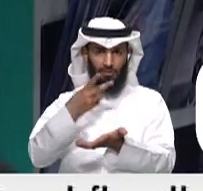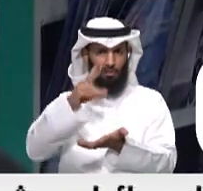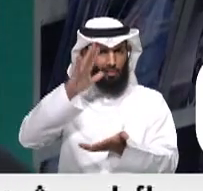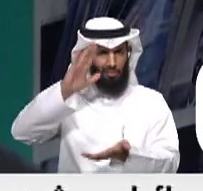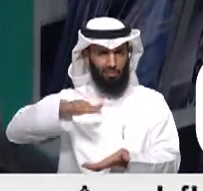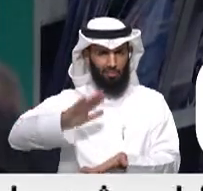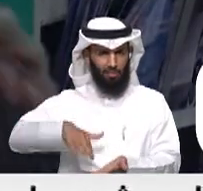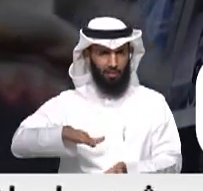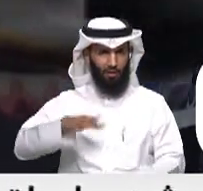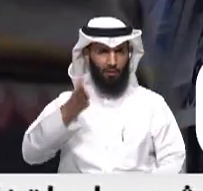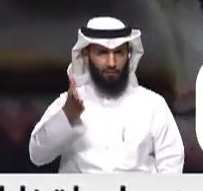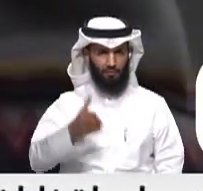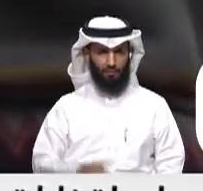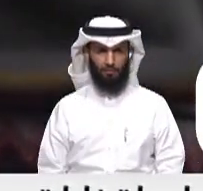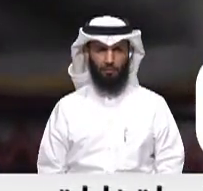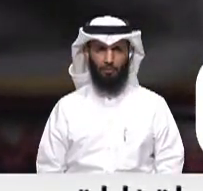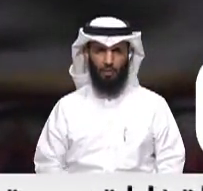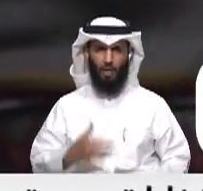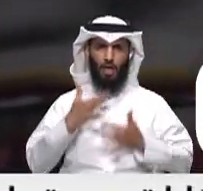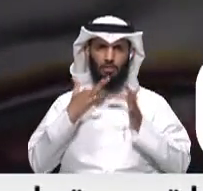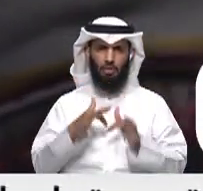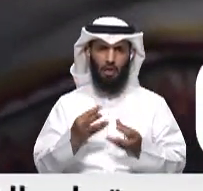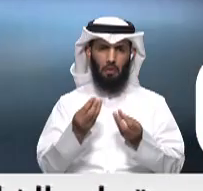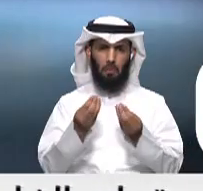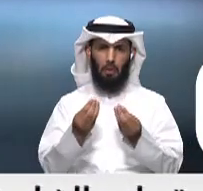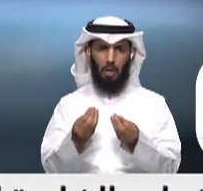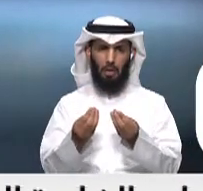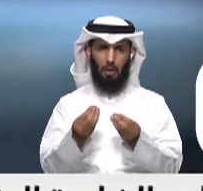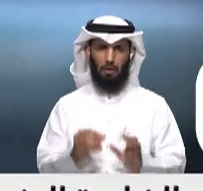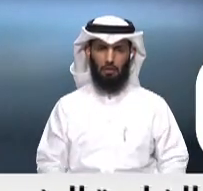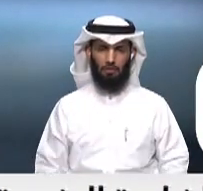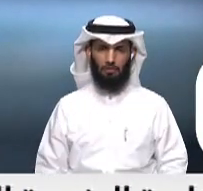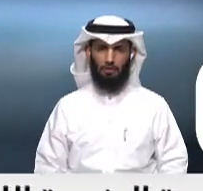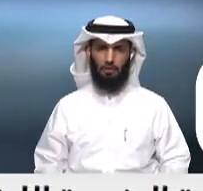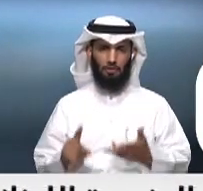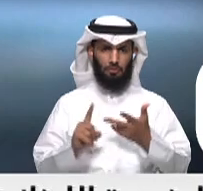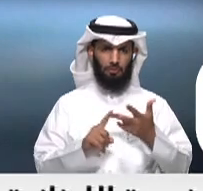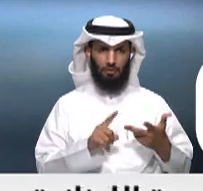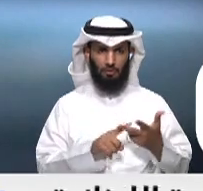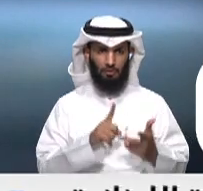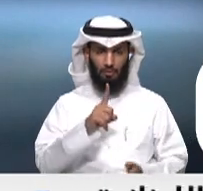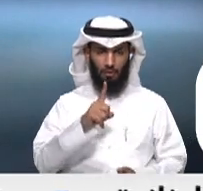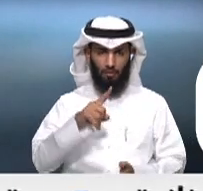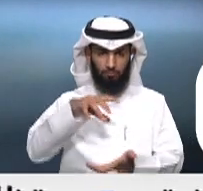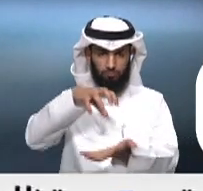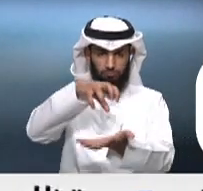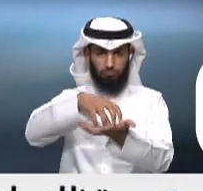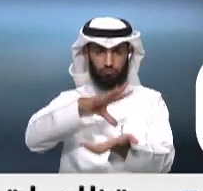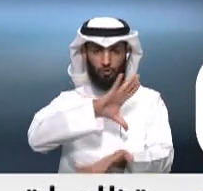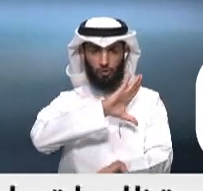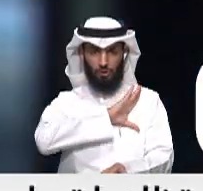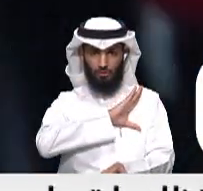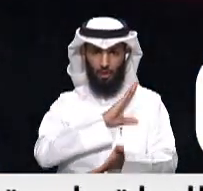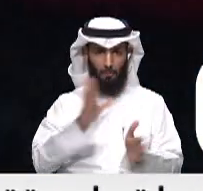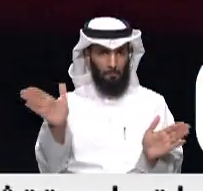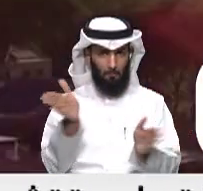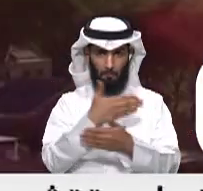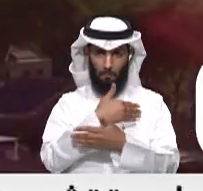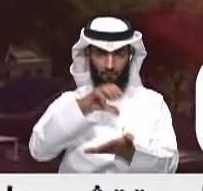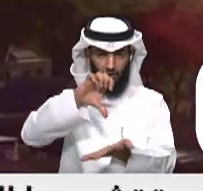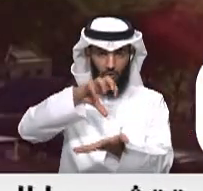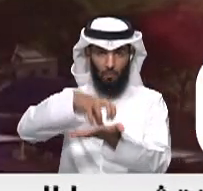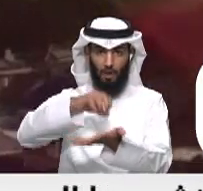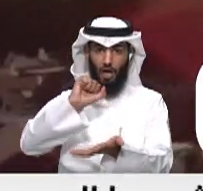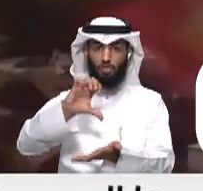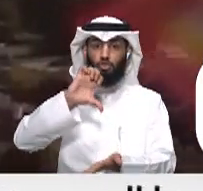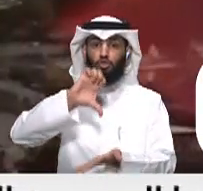وتسبب في أضرار محدودة، مشيرة إلى أنه لم يتم استهداف أي مركز عسكري للحرس الثوري الإيراني